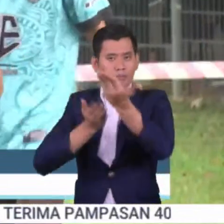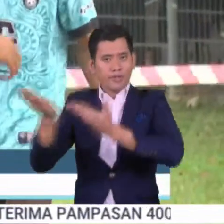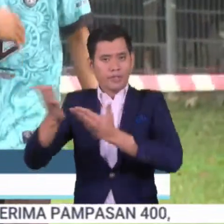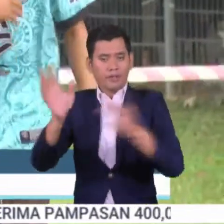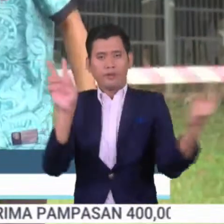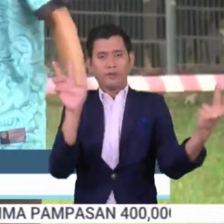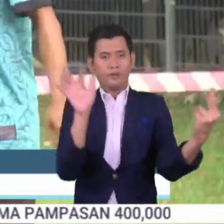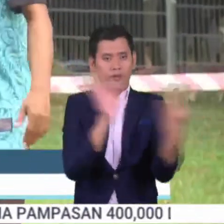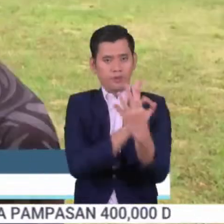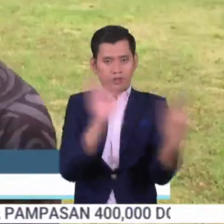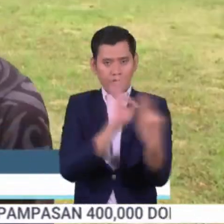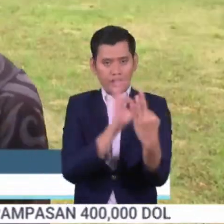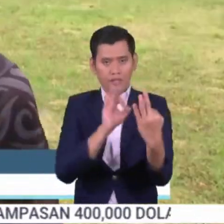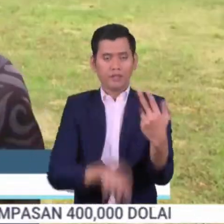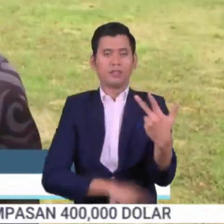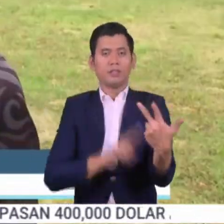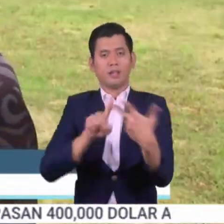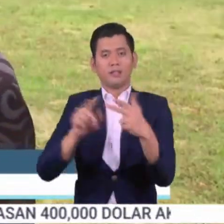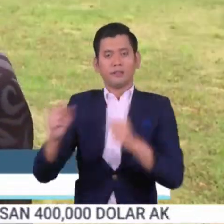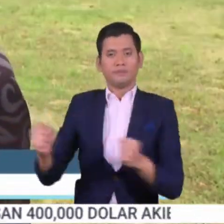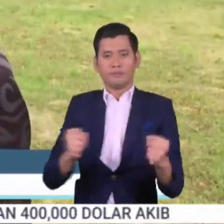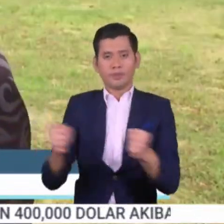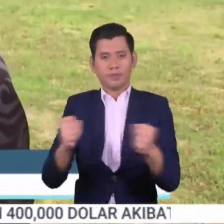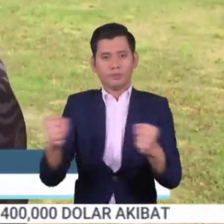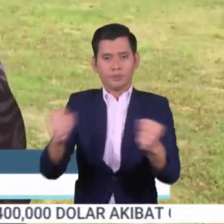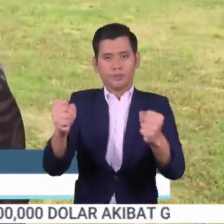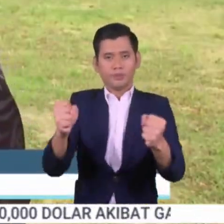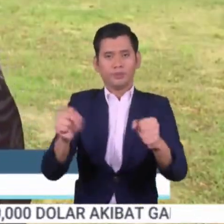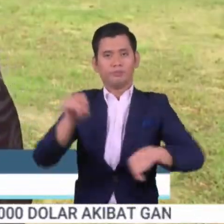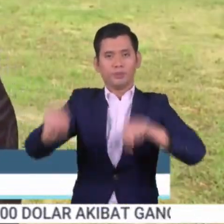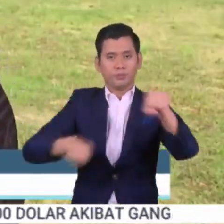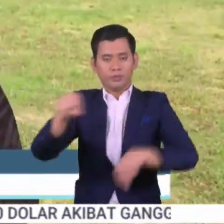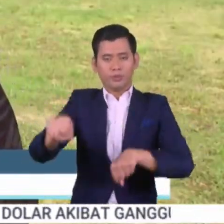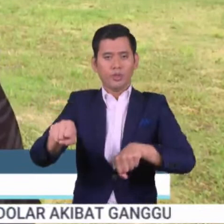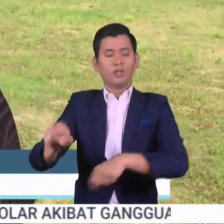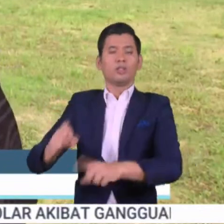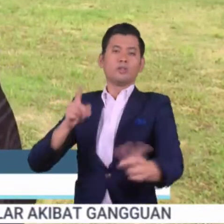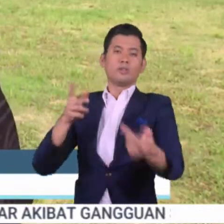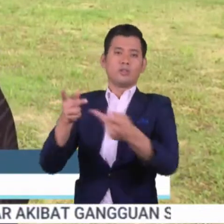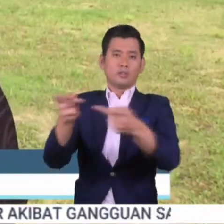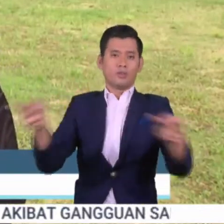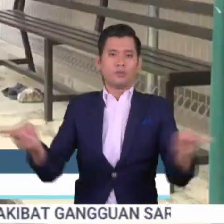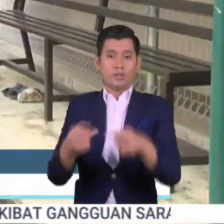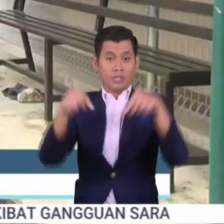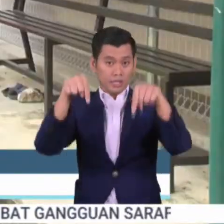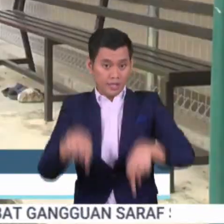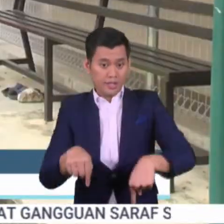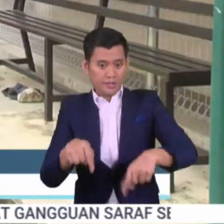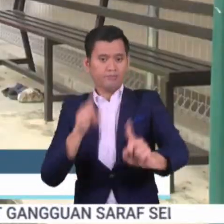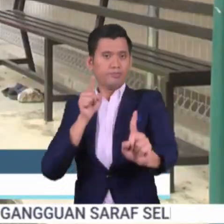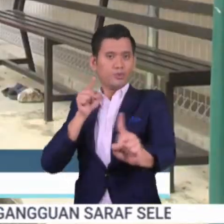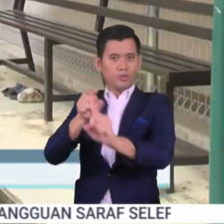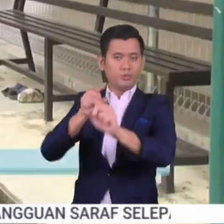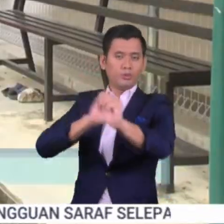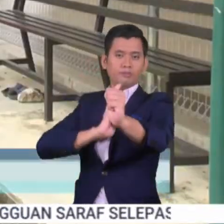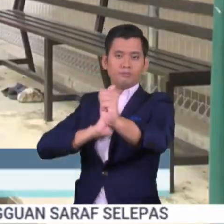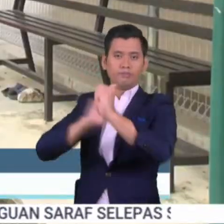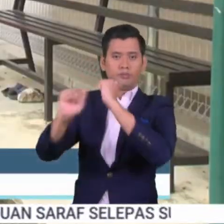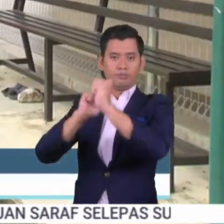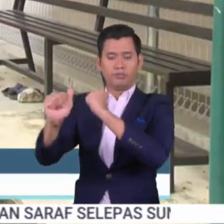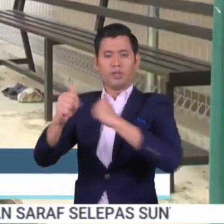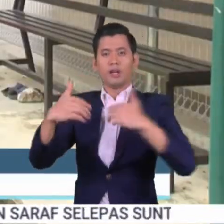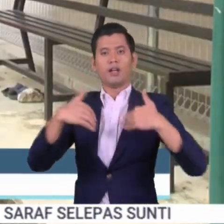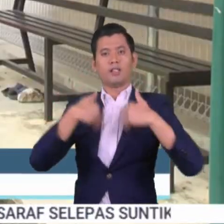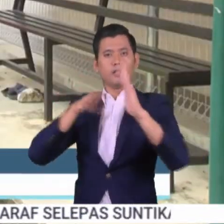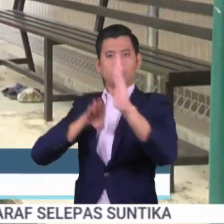ataupun kita ada basikal. So kawasan ini memang dia tertumpu dengan kesukanan. Kita dapati memang banyak